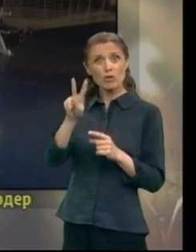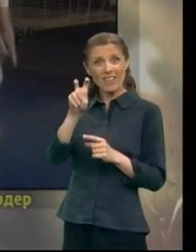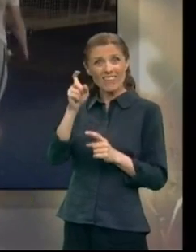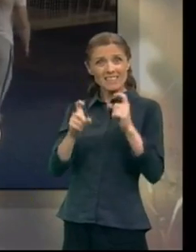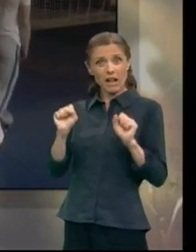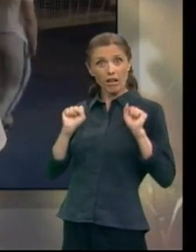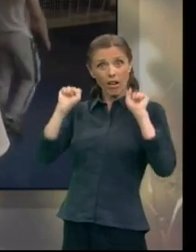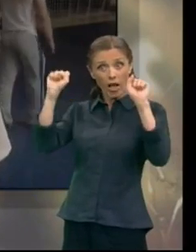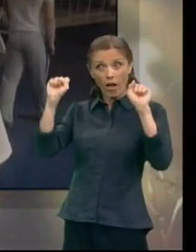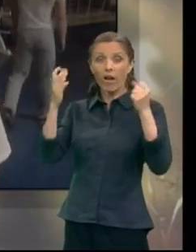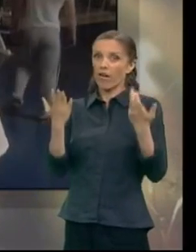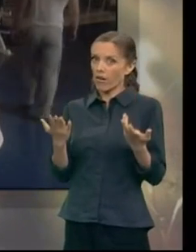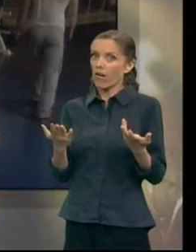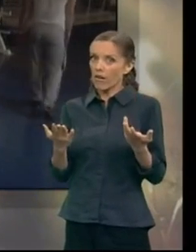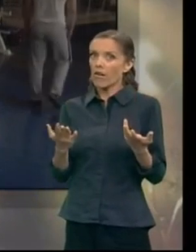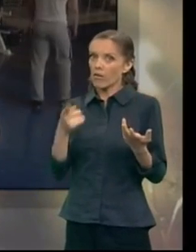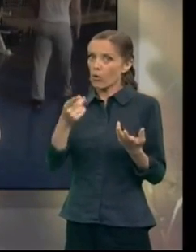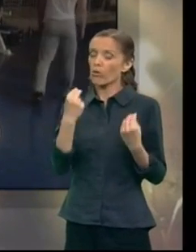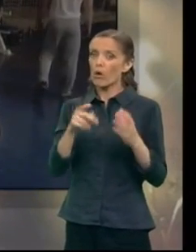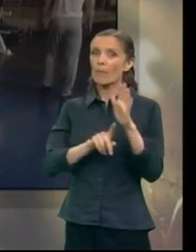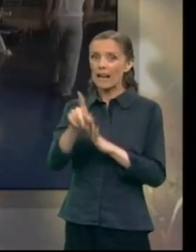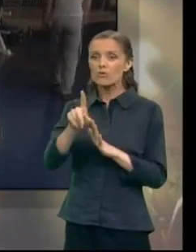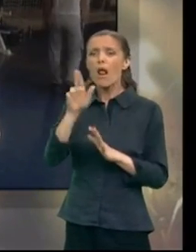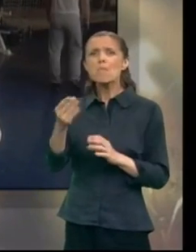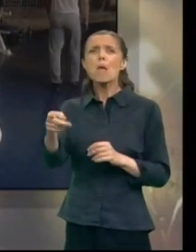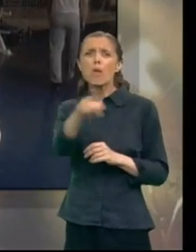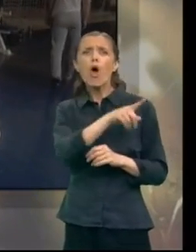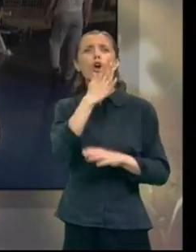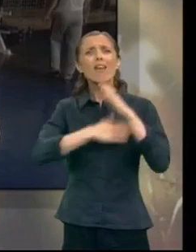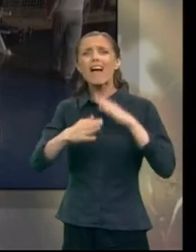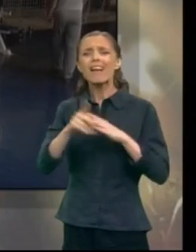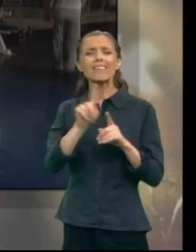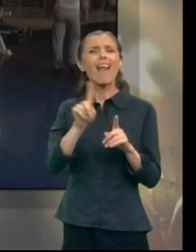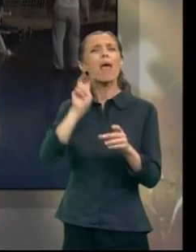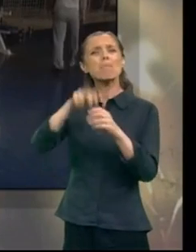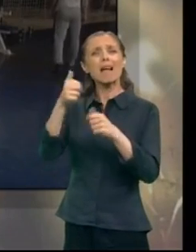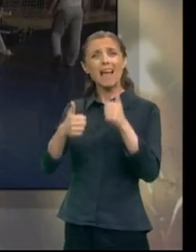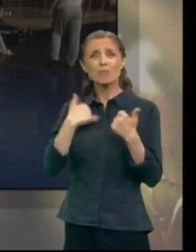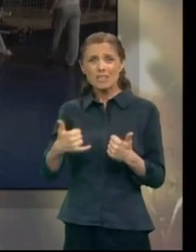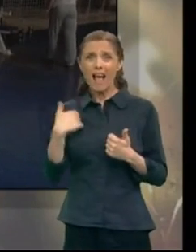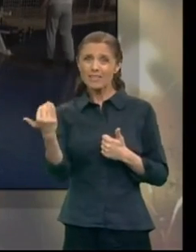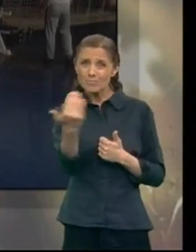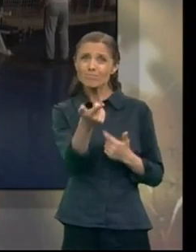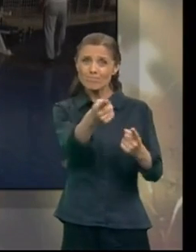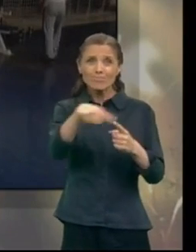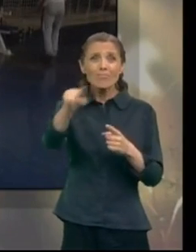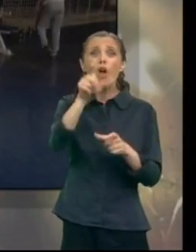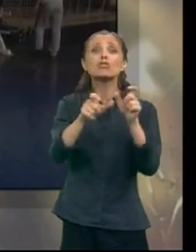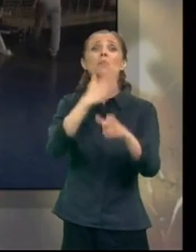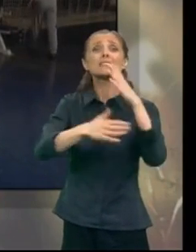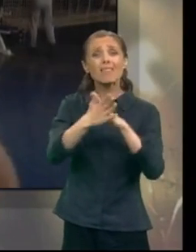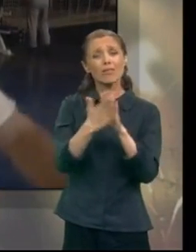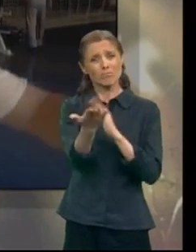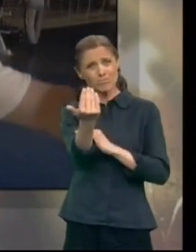stvarno jedan lep rezultat. U Srbiji ima još dosta invalida koji se ne takmiče. Ja ih pozivam prilikom se pridružujem ovom savezu. Ovo je jedan